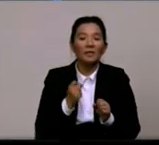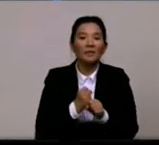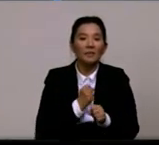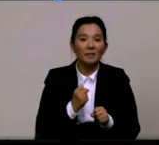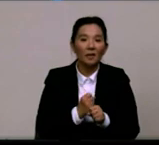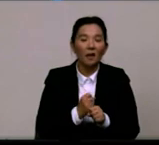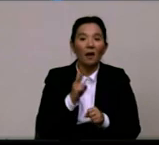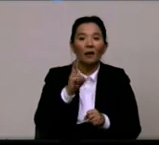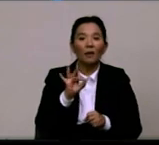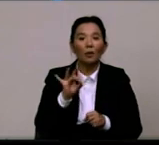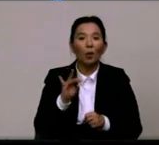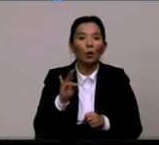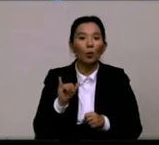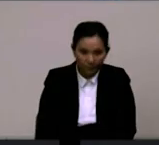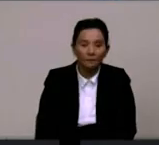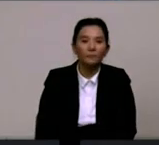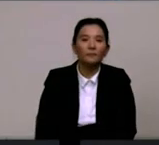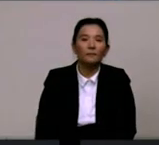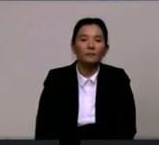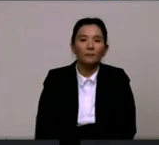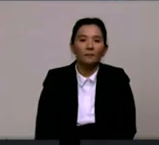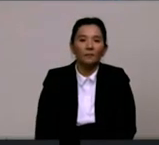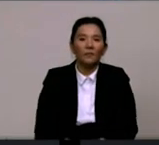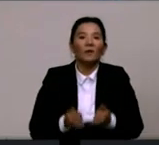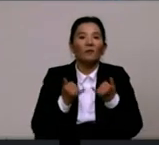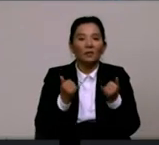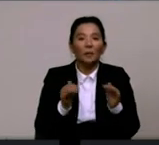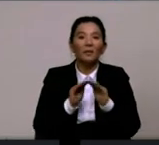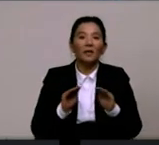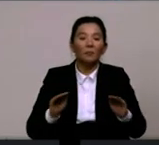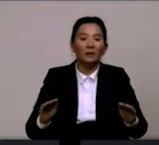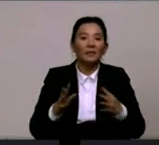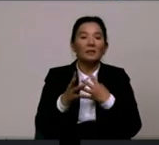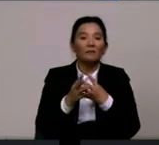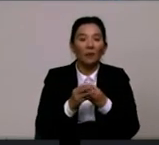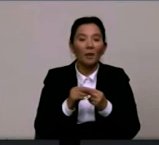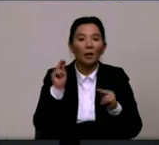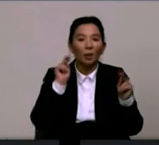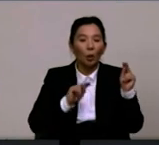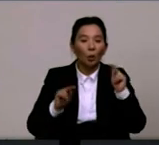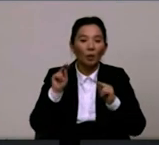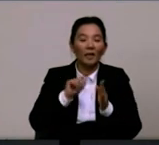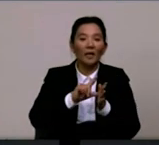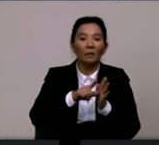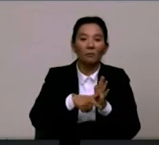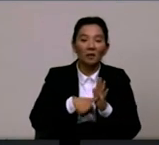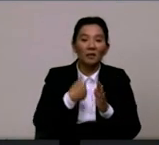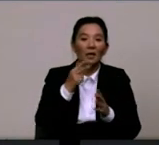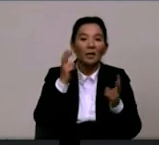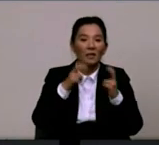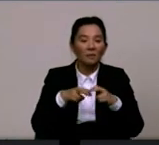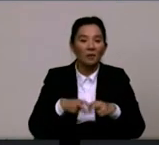сделаете контрольную работу. Уважаемые ребята, мы с вами на уроке геометрии